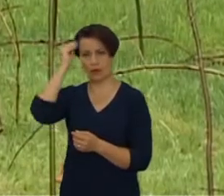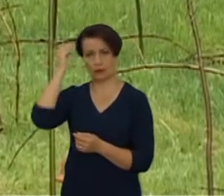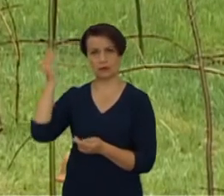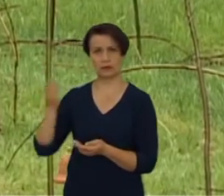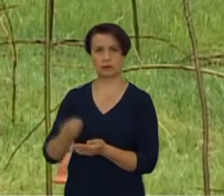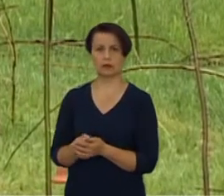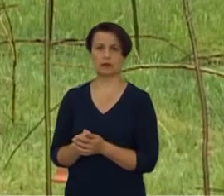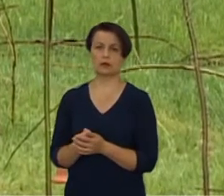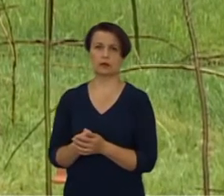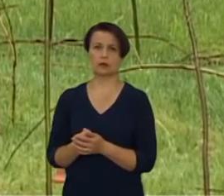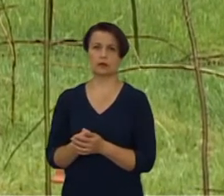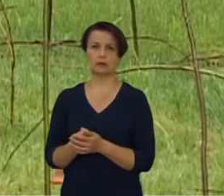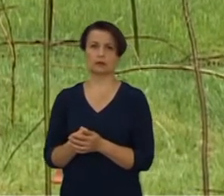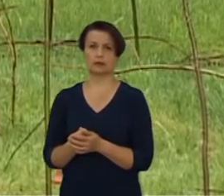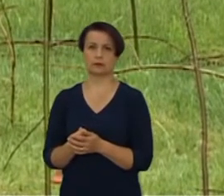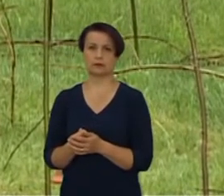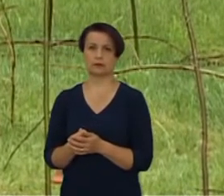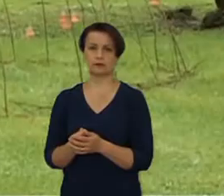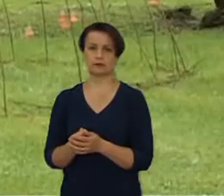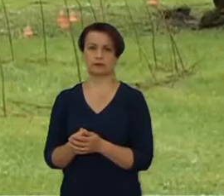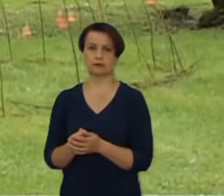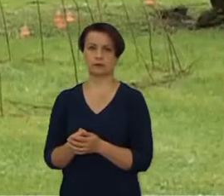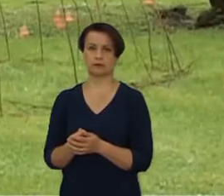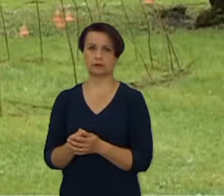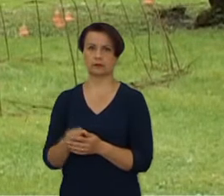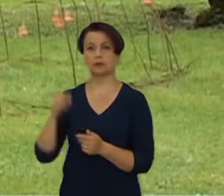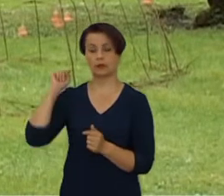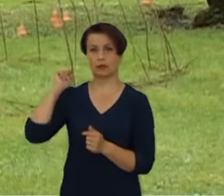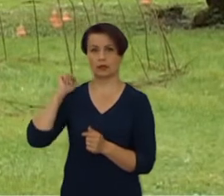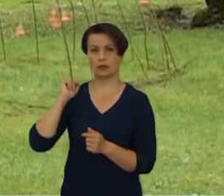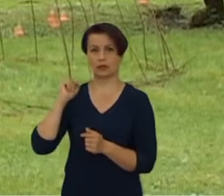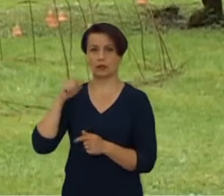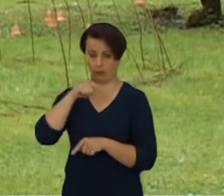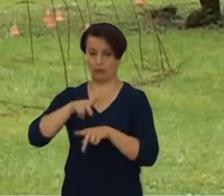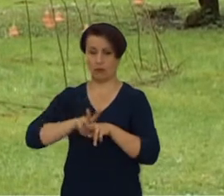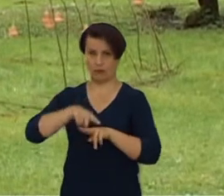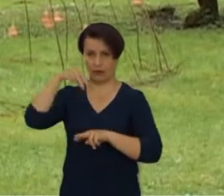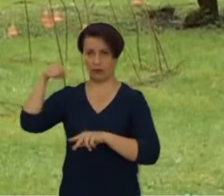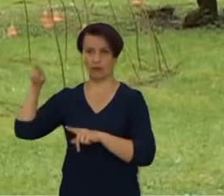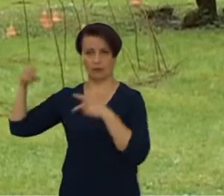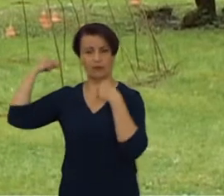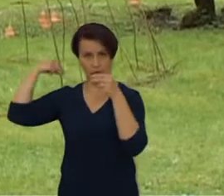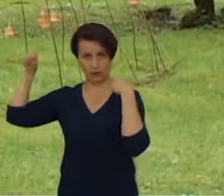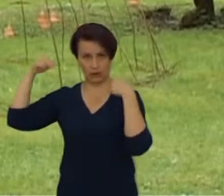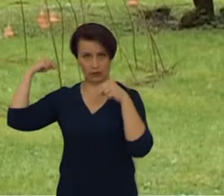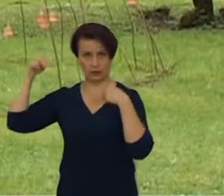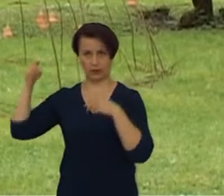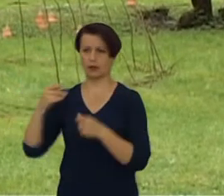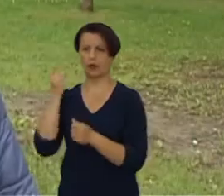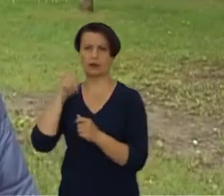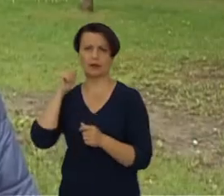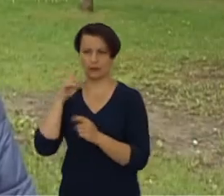žodžių atminties, prisiminimo. Na ir tos vėlės, tie